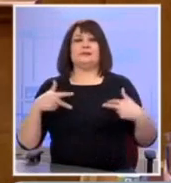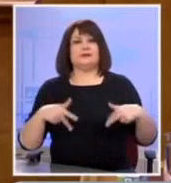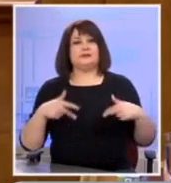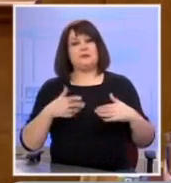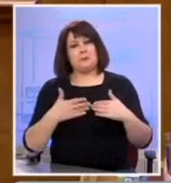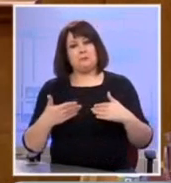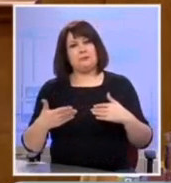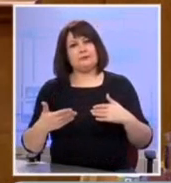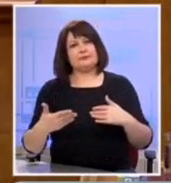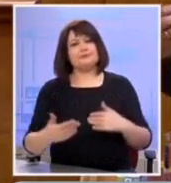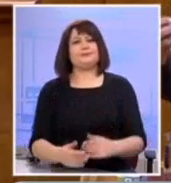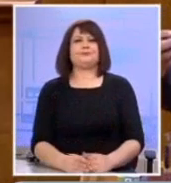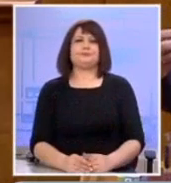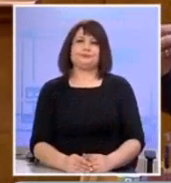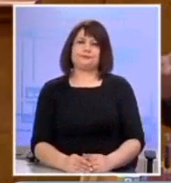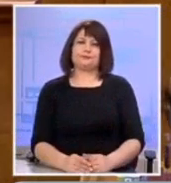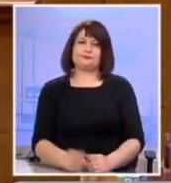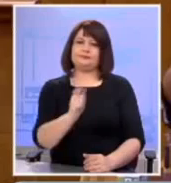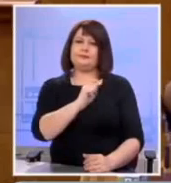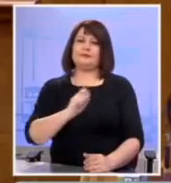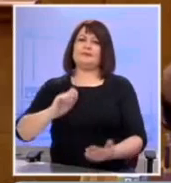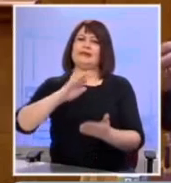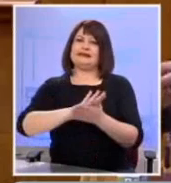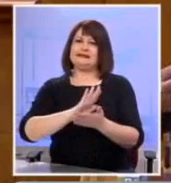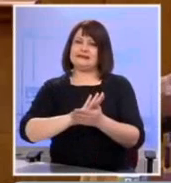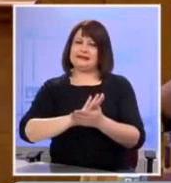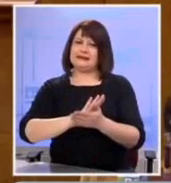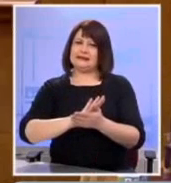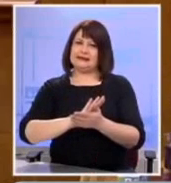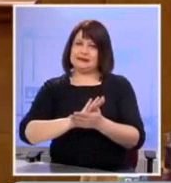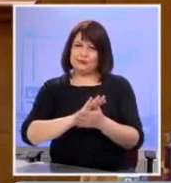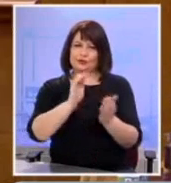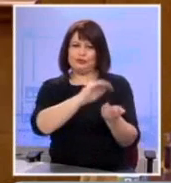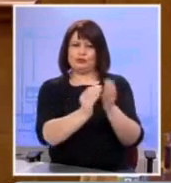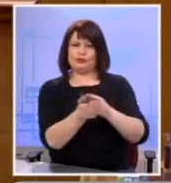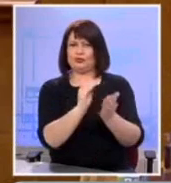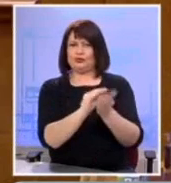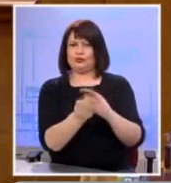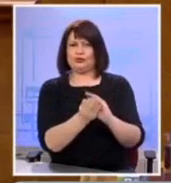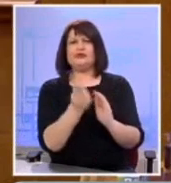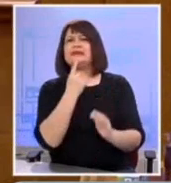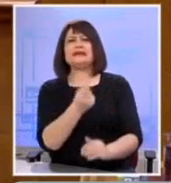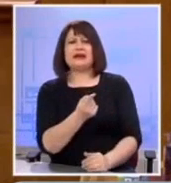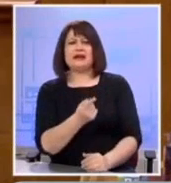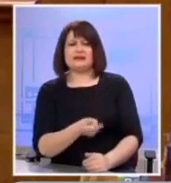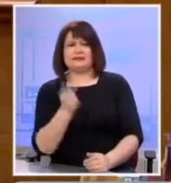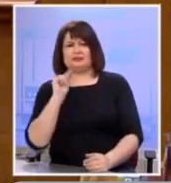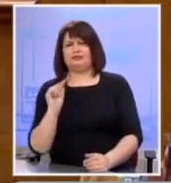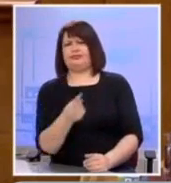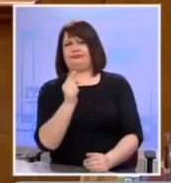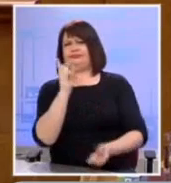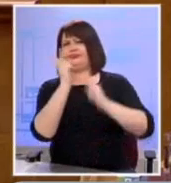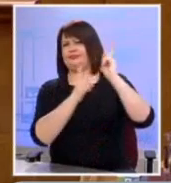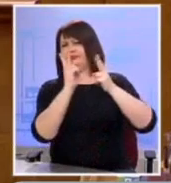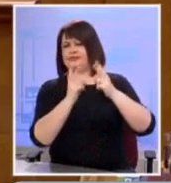λοιπά, και από το κοινό γραφείο τύπου που υπάρχει σε αυτό το καρτέλ της ενημέρωσης, βγαίνουν για να χτυπηθούν. Και τώρα λέτε ότι